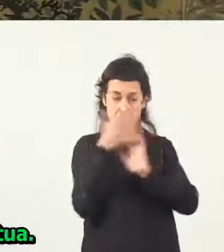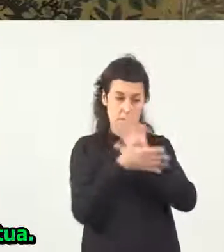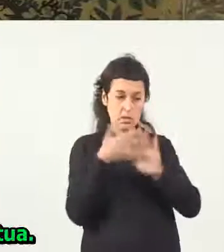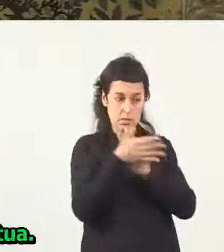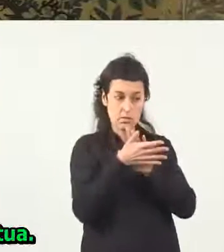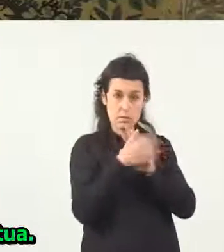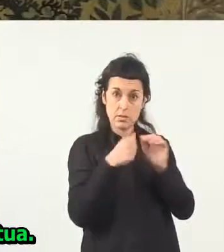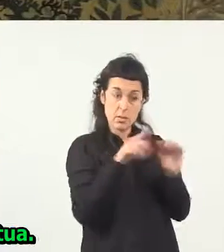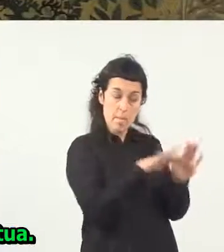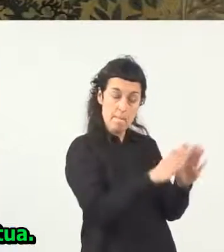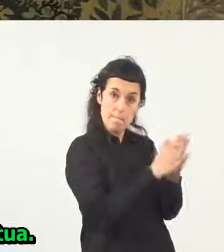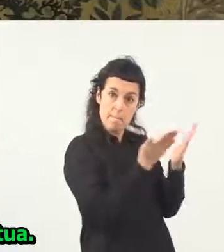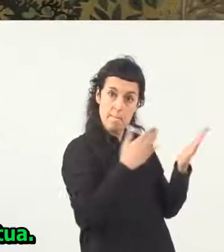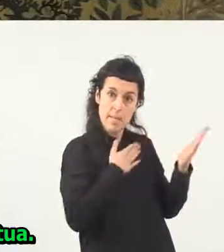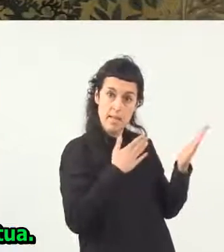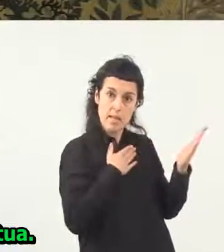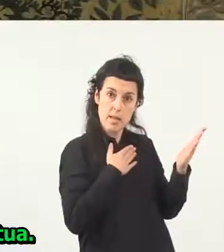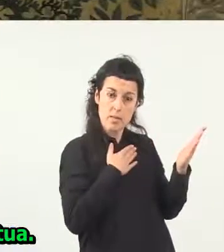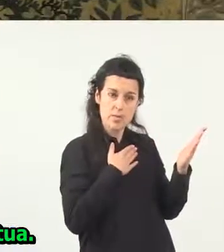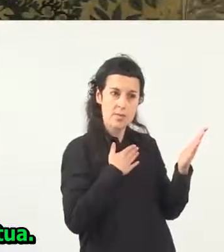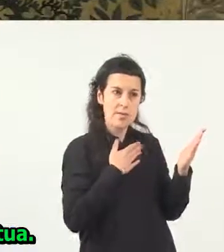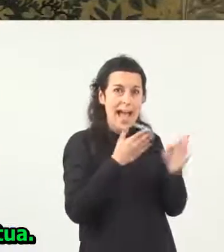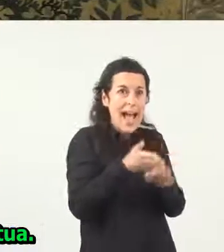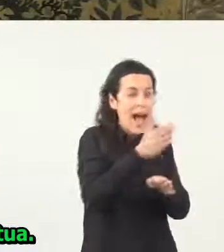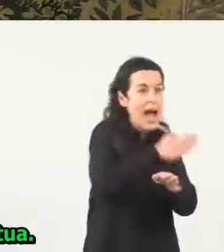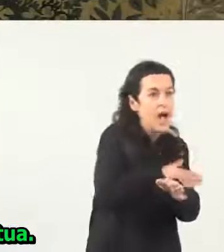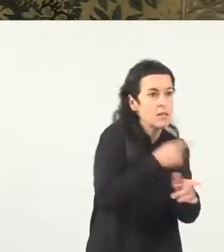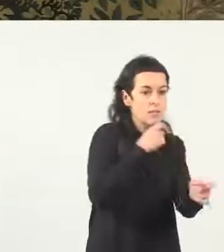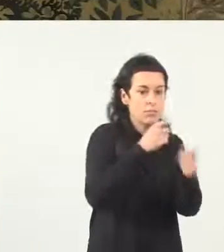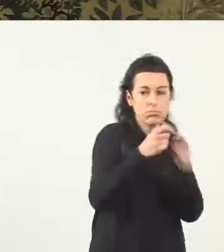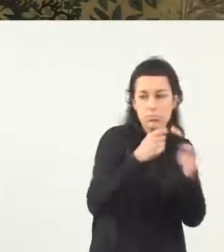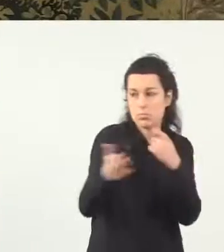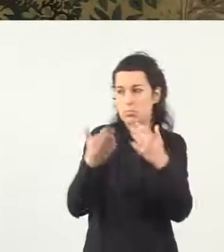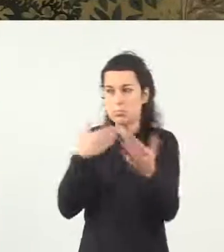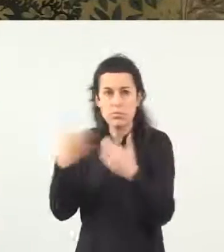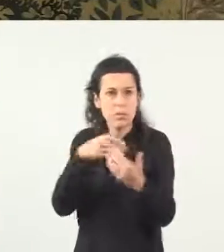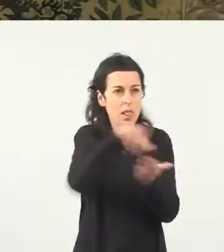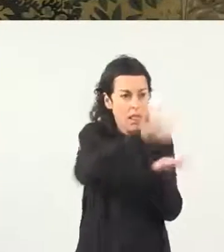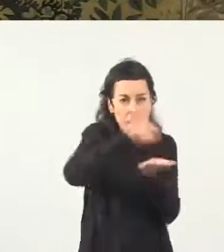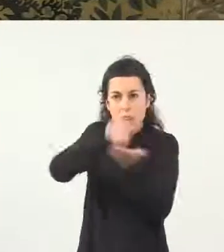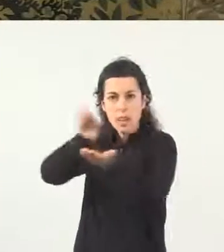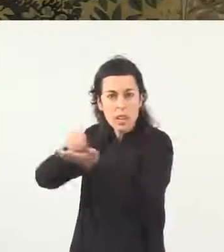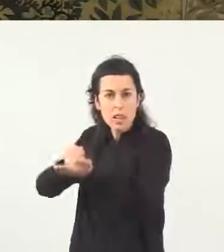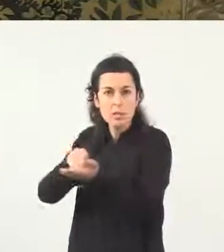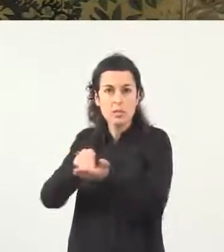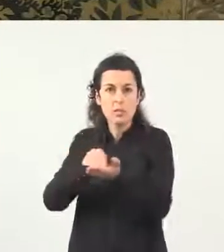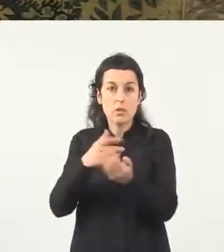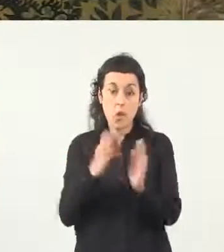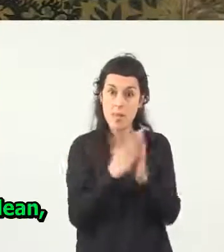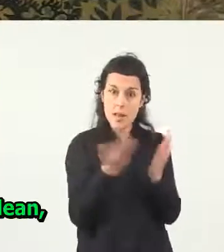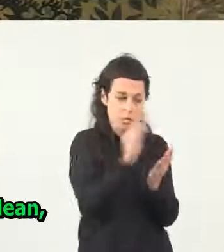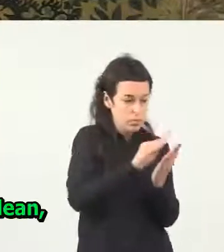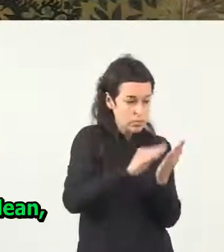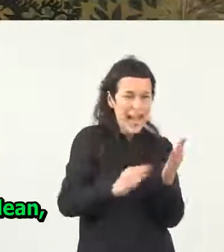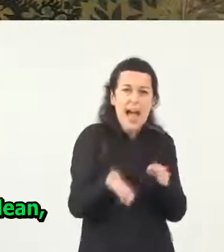nire liburua da elkarrizketa eta hitzaldi askoren fruitua. Nik hori idazteko hitz egin dut